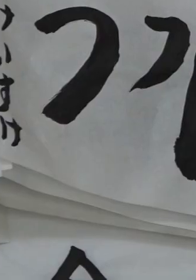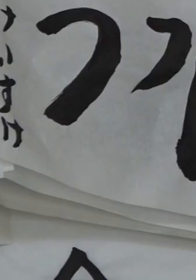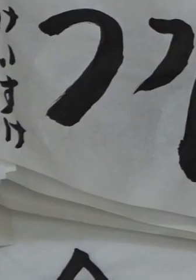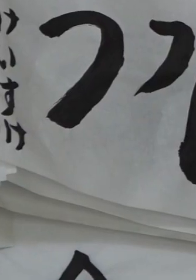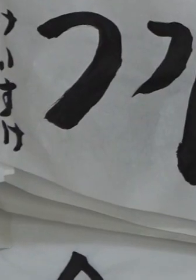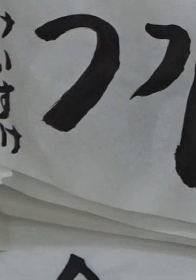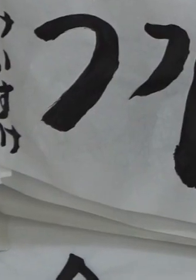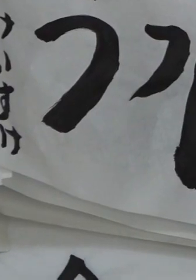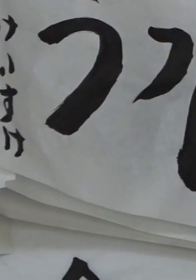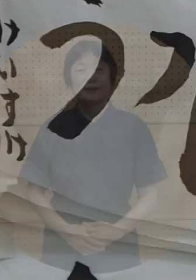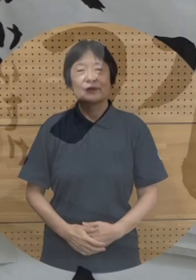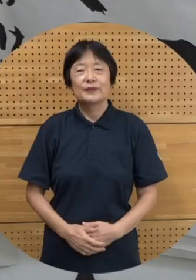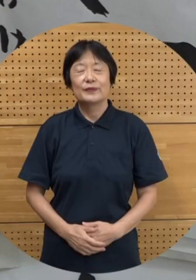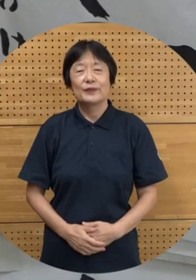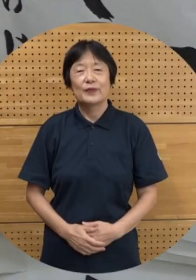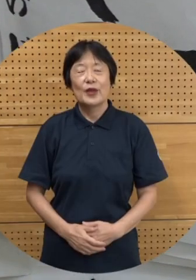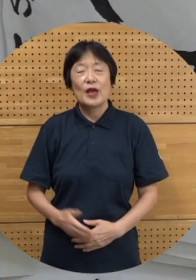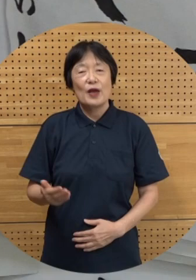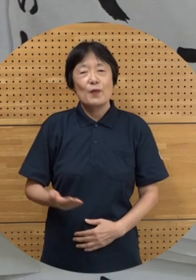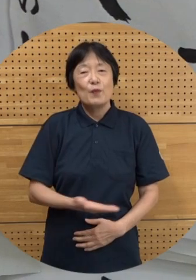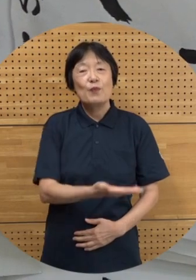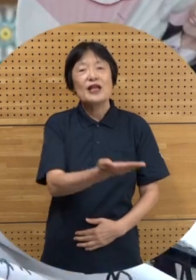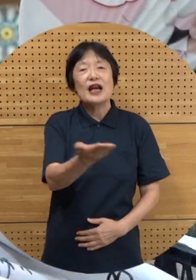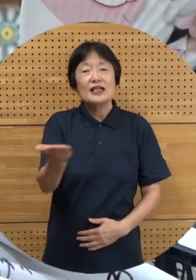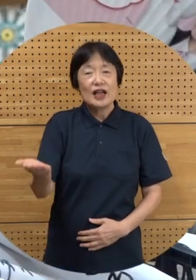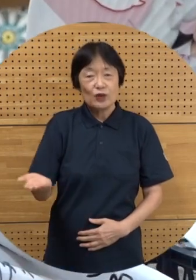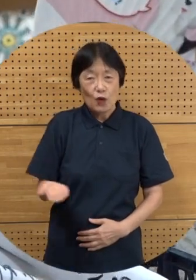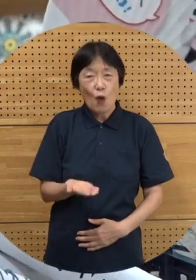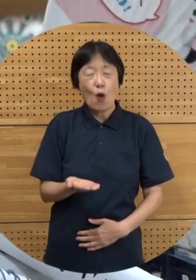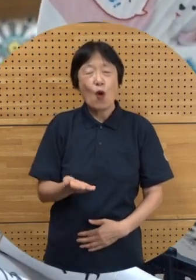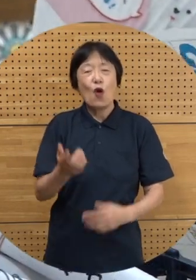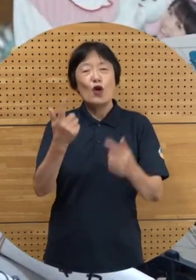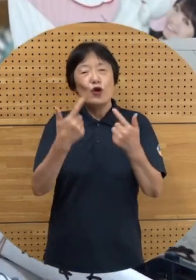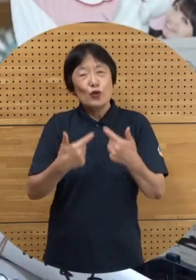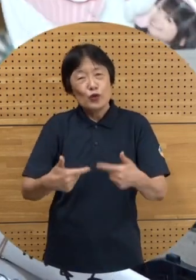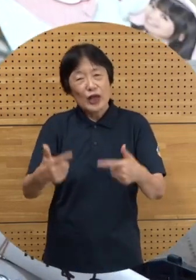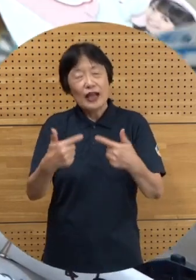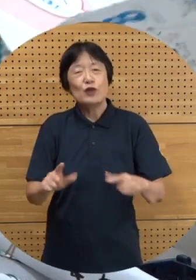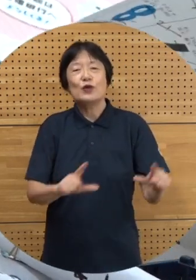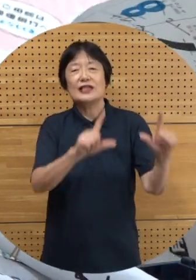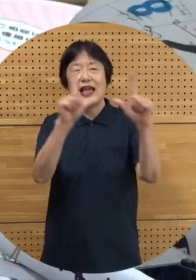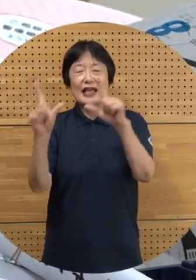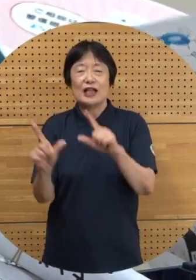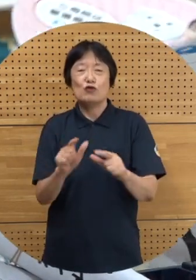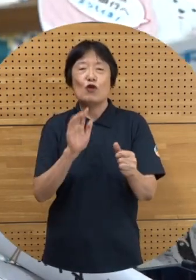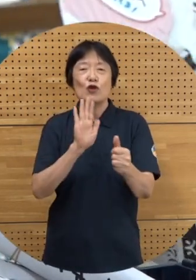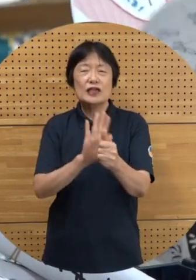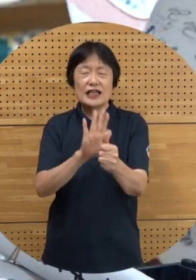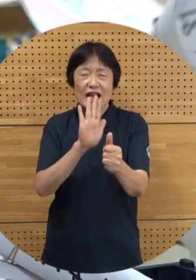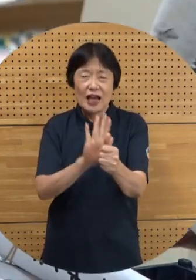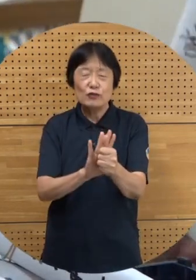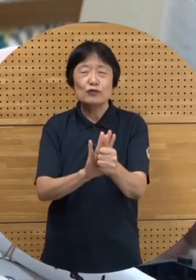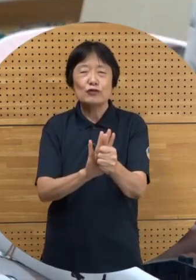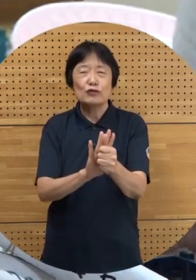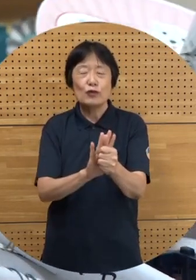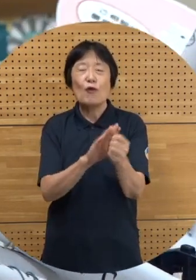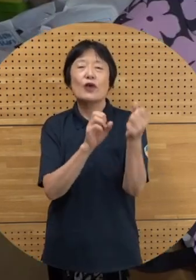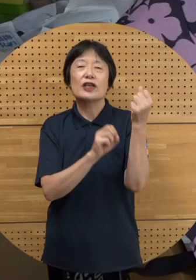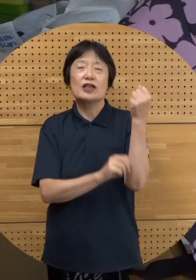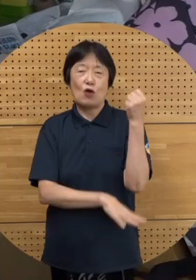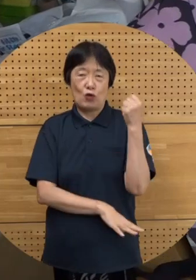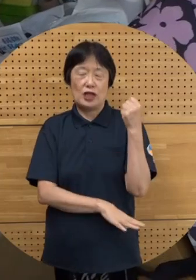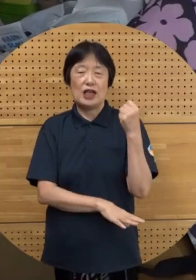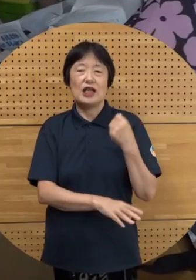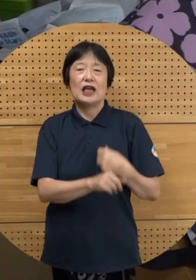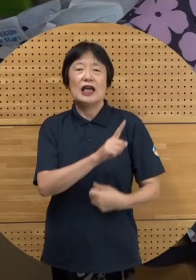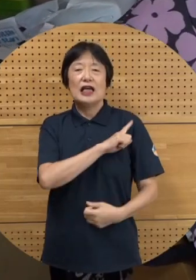皆さんの生活を、普段の生活を支えるっていうことに重点を置いて、デイサ